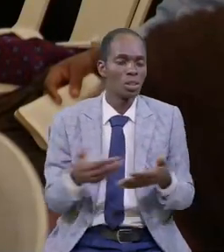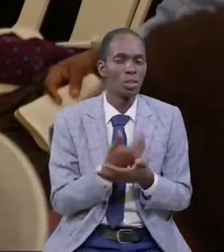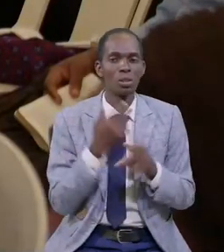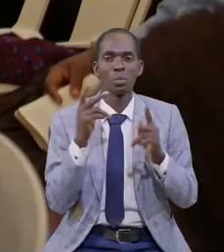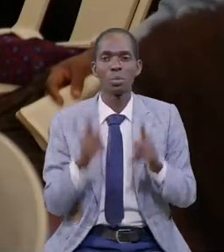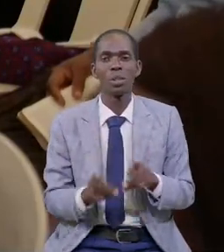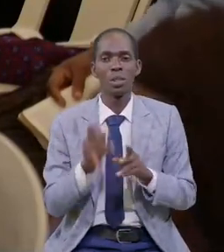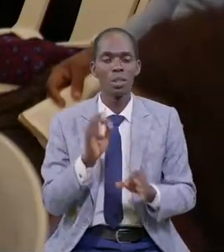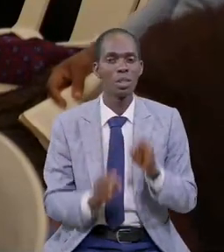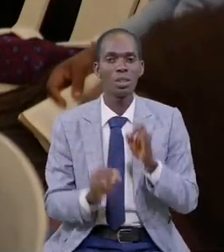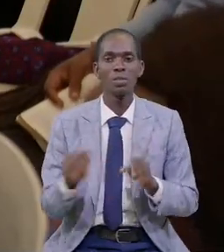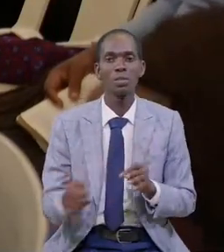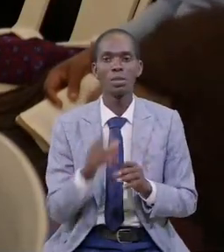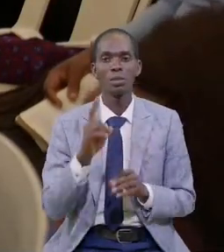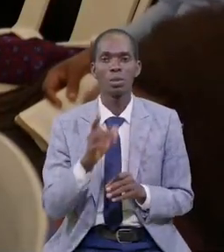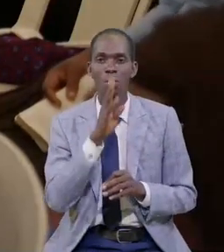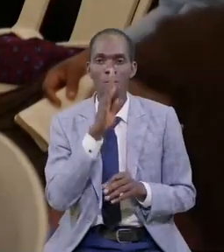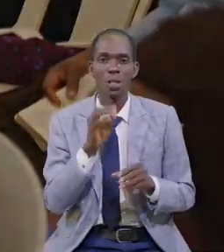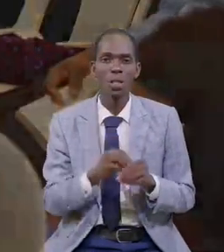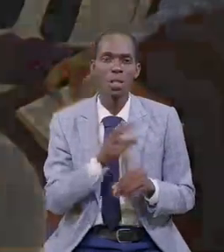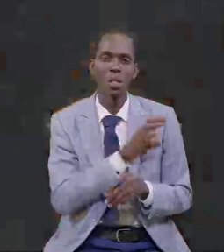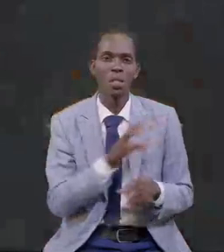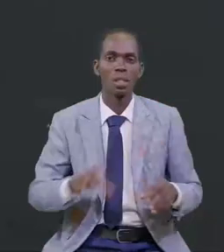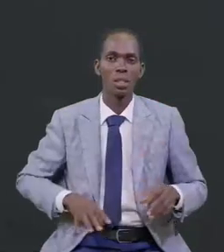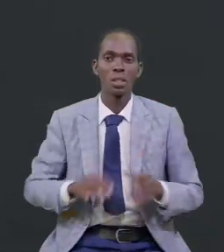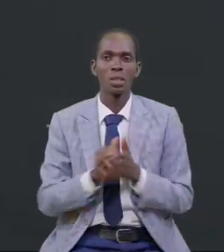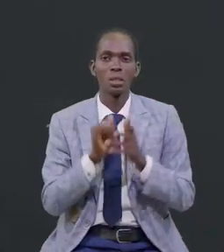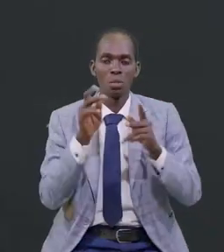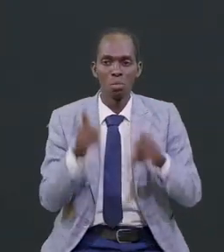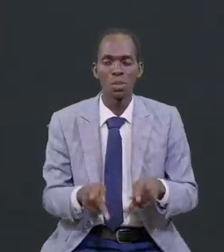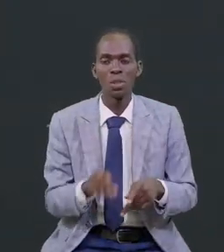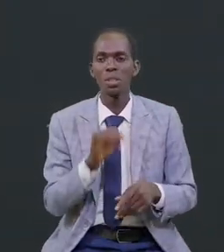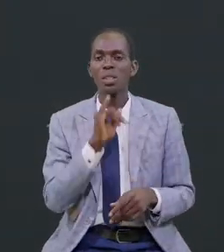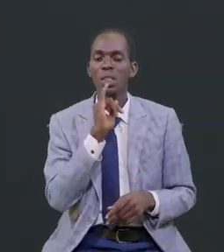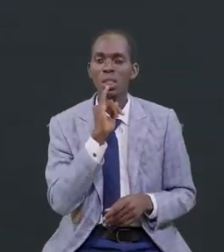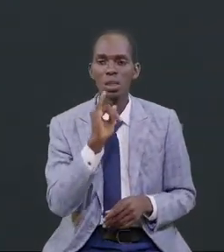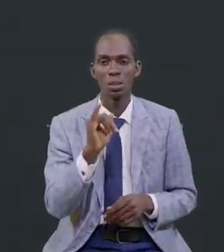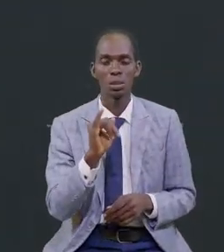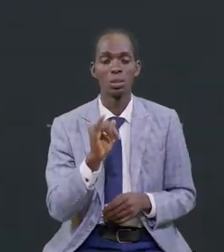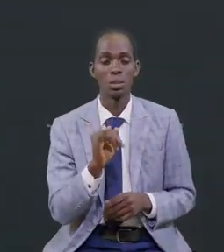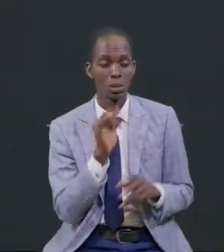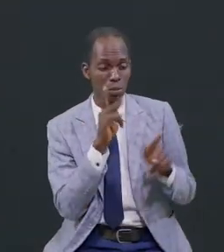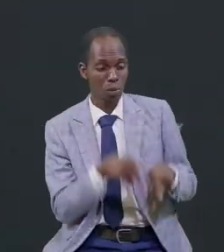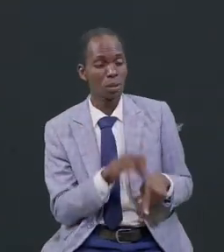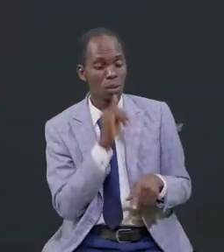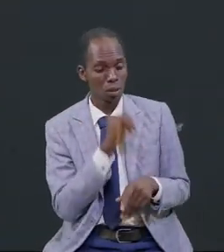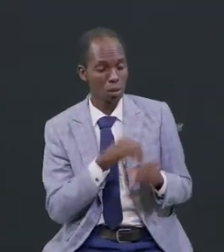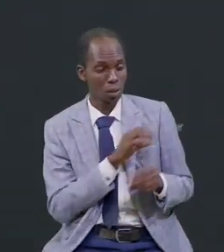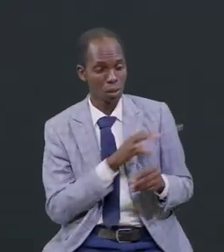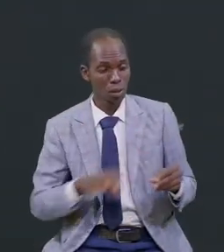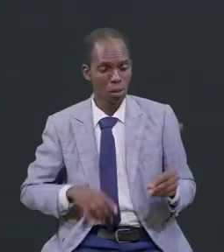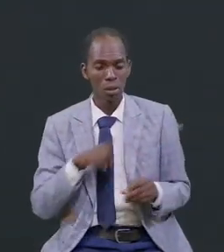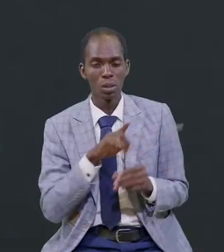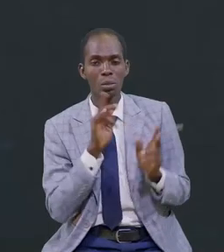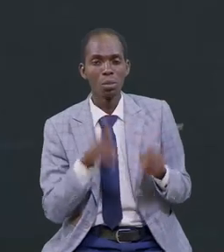régénérée si quelqu'un est en Christ il est si réellement la personne est en Christ la personne là est une